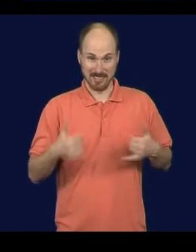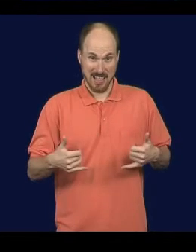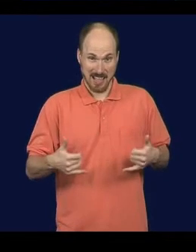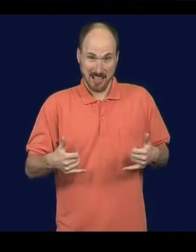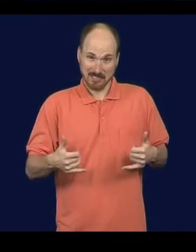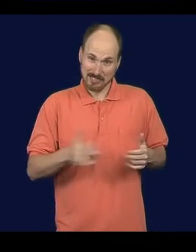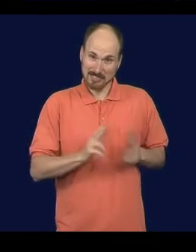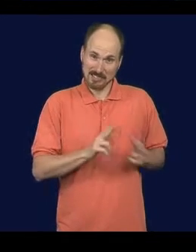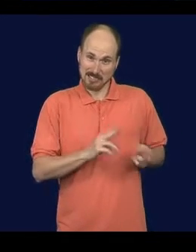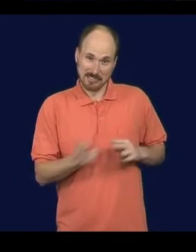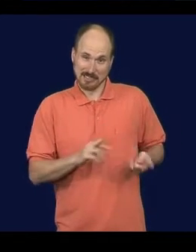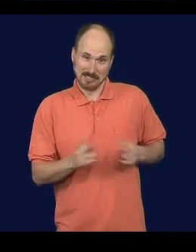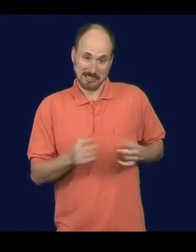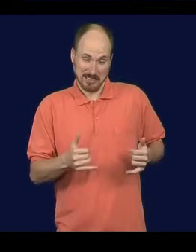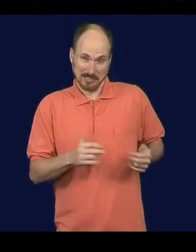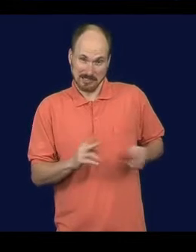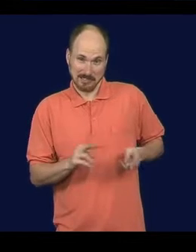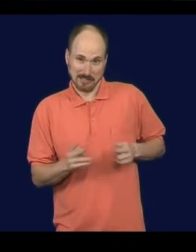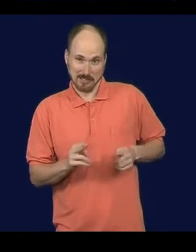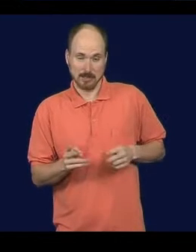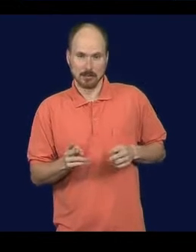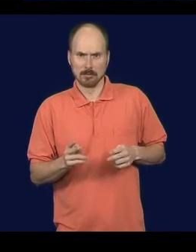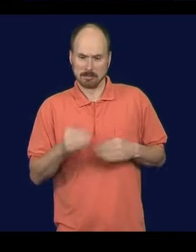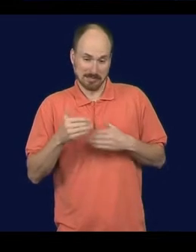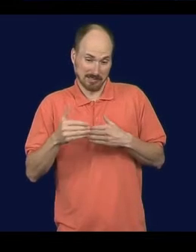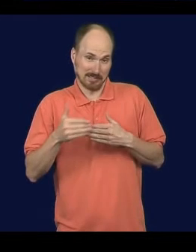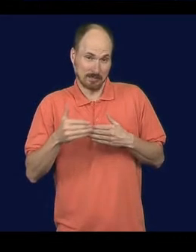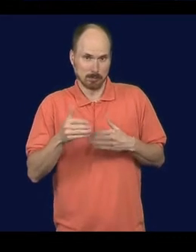proto bychom chtěli i nějakou